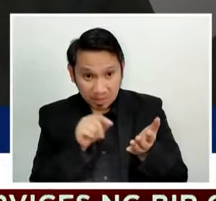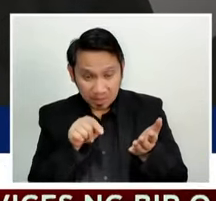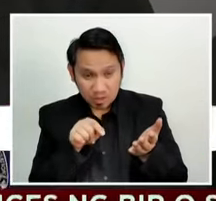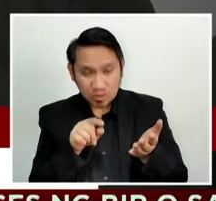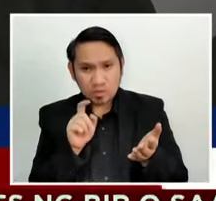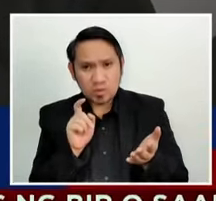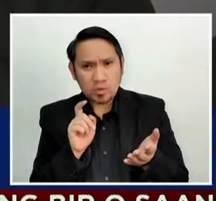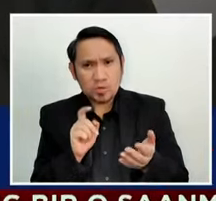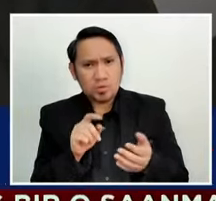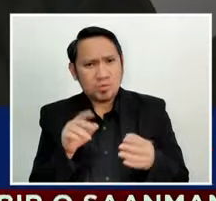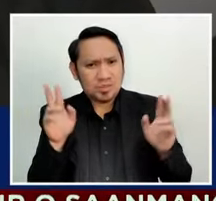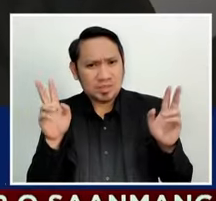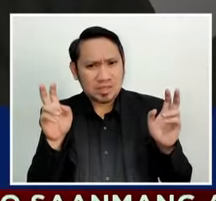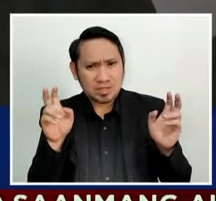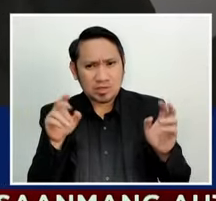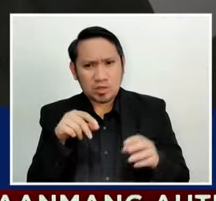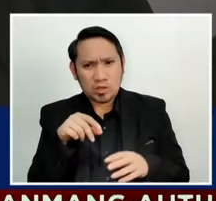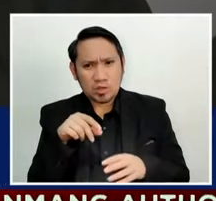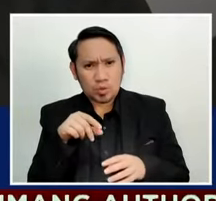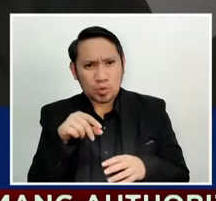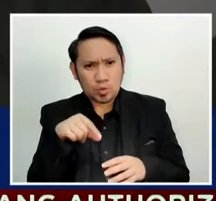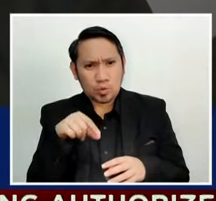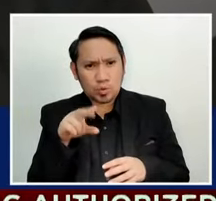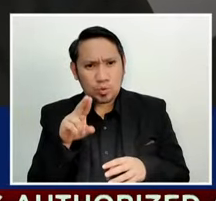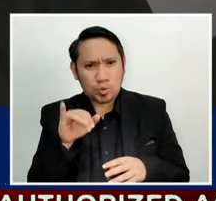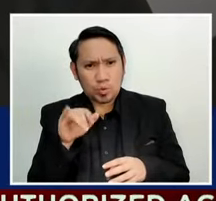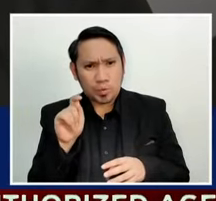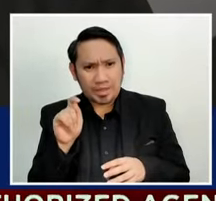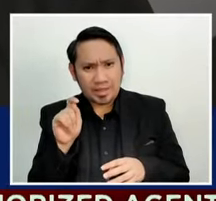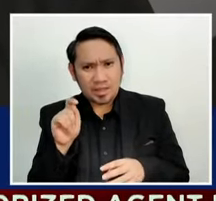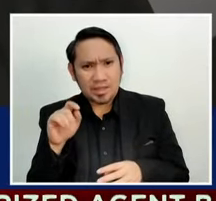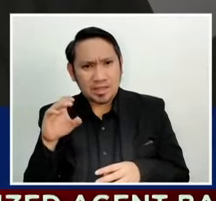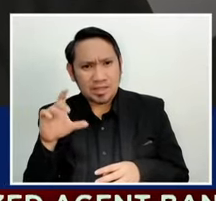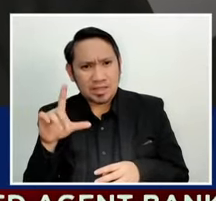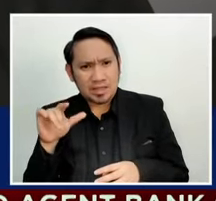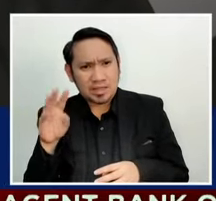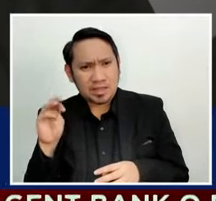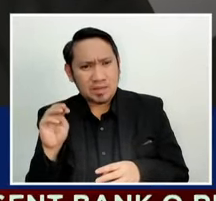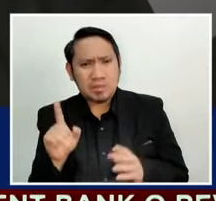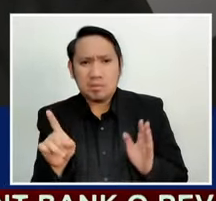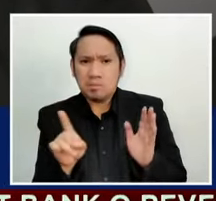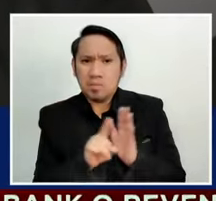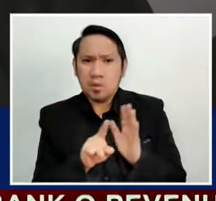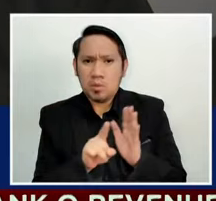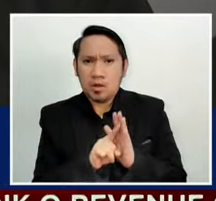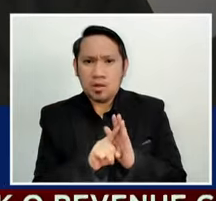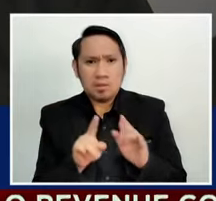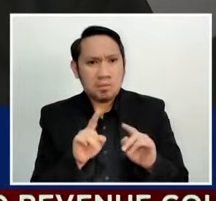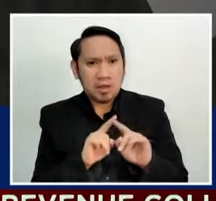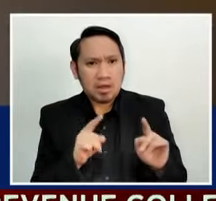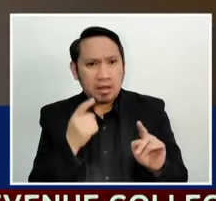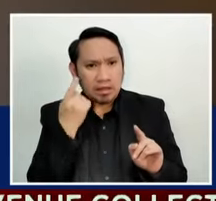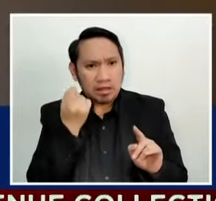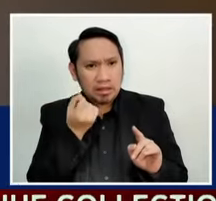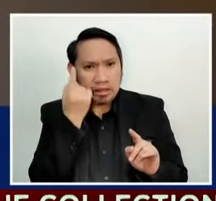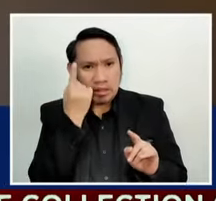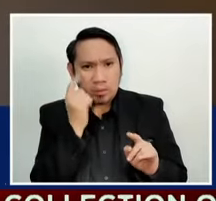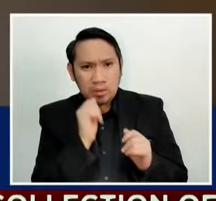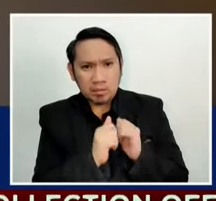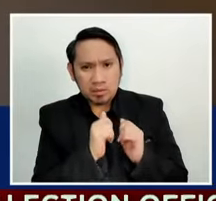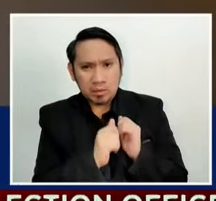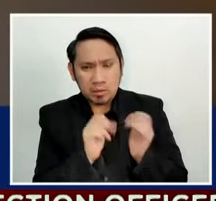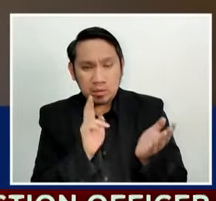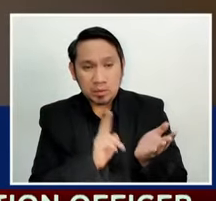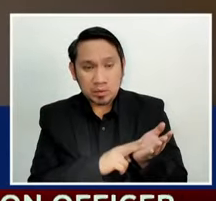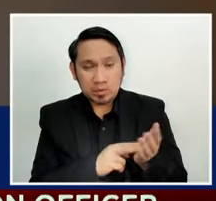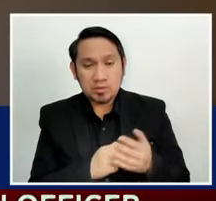claim. Bawal yun pag papipirmahin mo siya tapos hindi naman niya naiintindihan yung pinipirmahan niya. Ayon sa